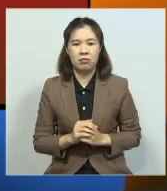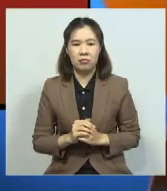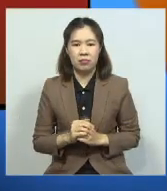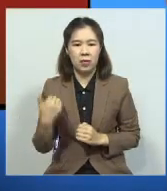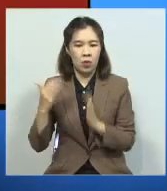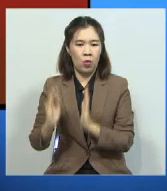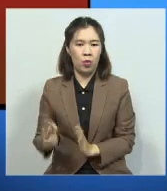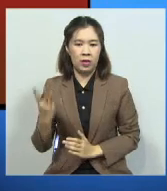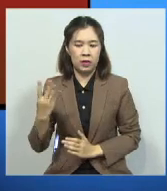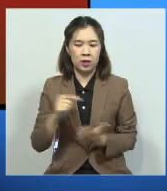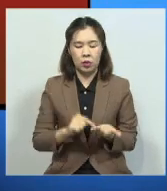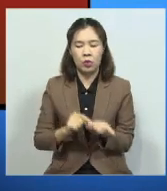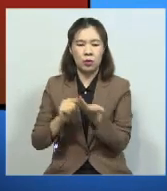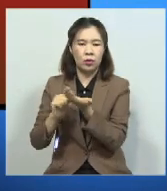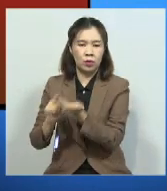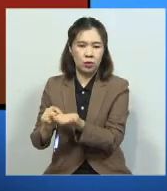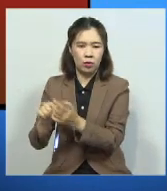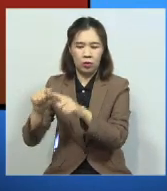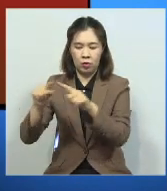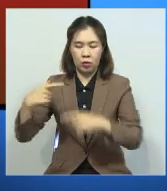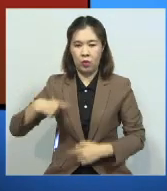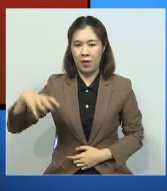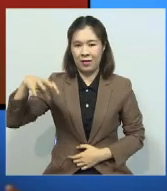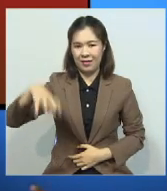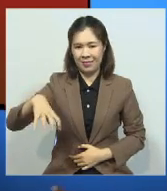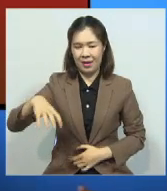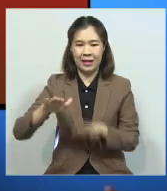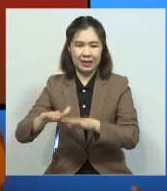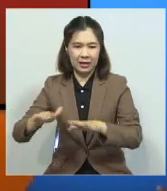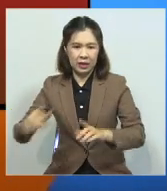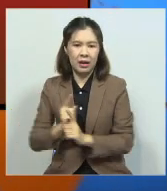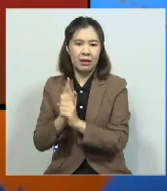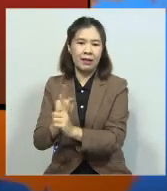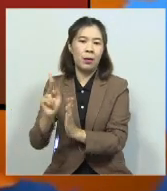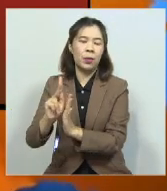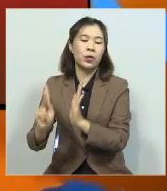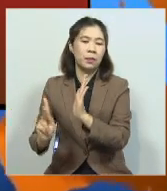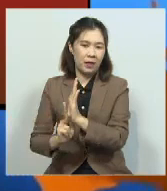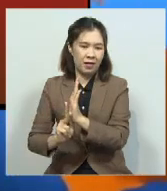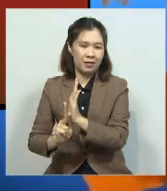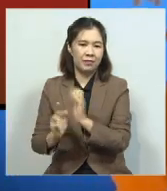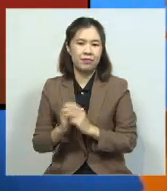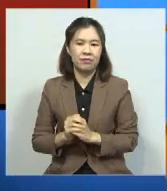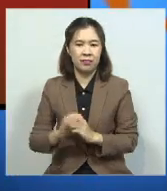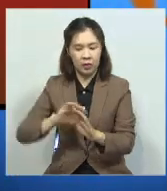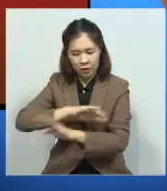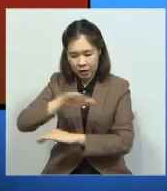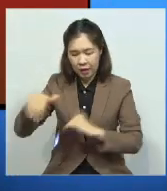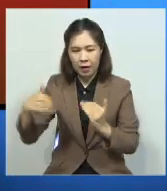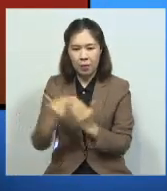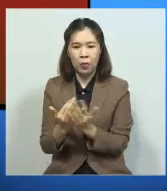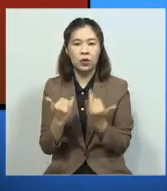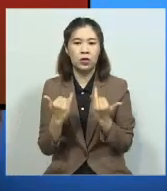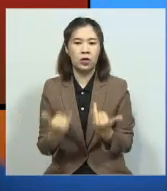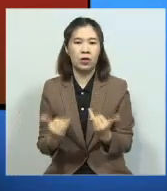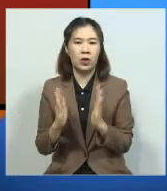ควบคุมส่งตัวไปยังศาลเด็กและเยาวชนซึ่งเป็นการทำตามกระบวนการตามกฎหมายขั้นตอนเด็กและเยาวชนรวมทั้งหมดในคดีต